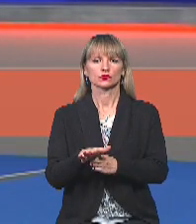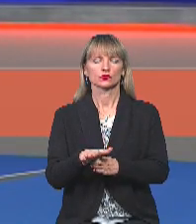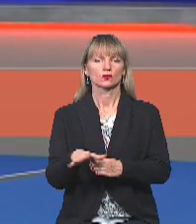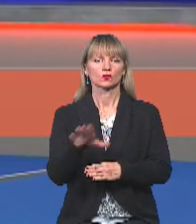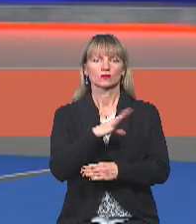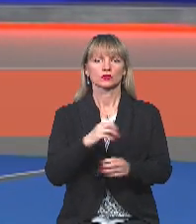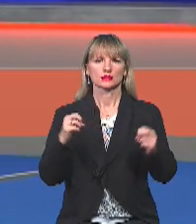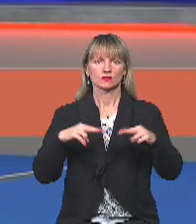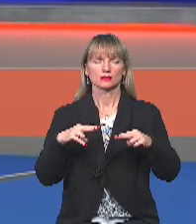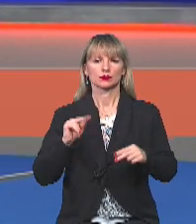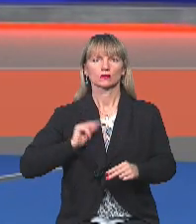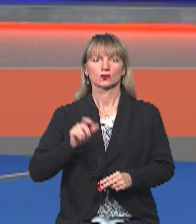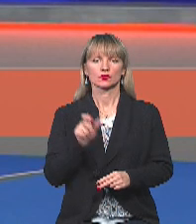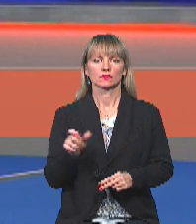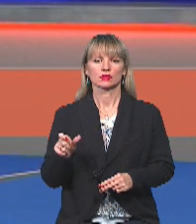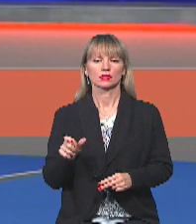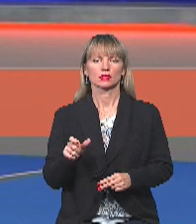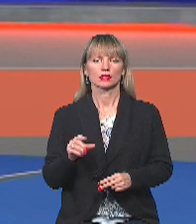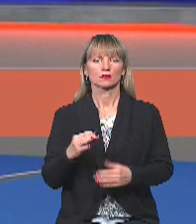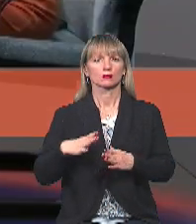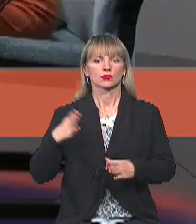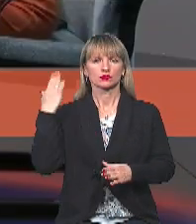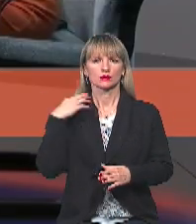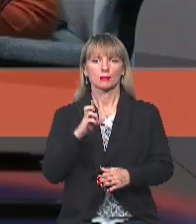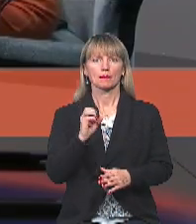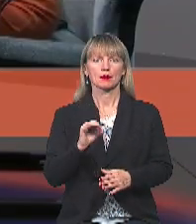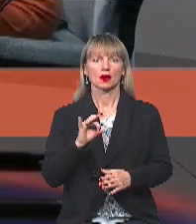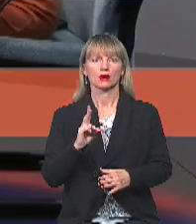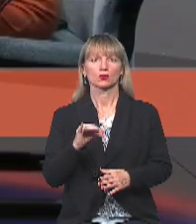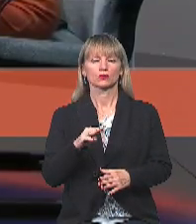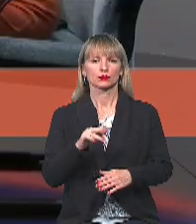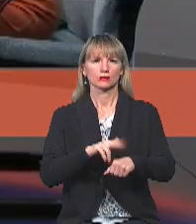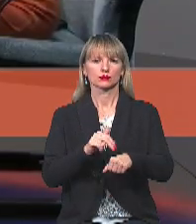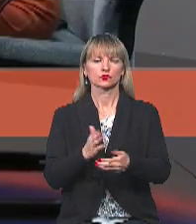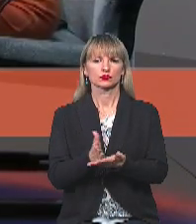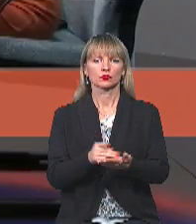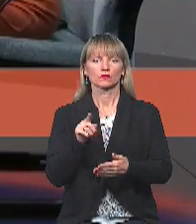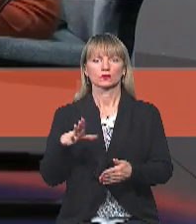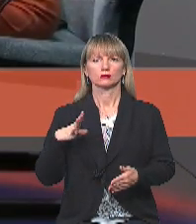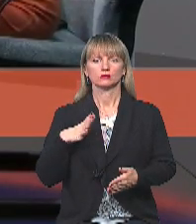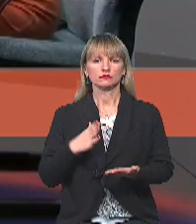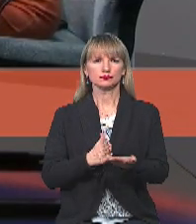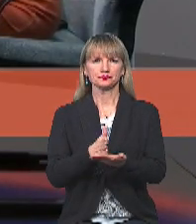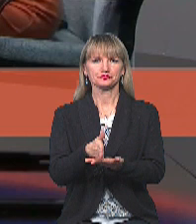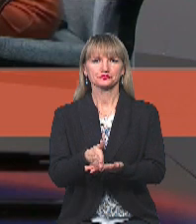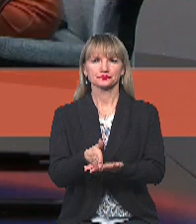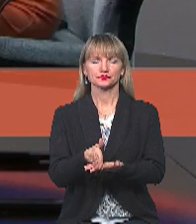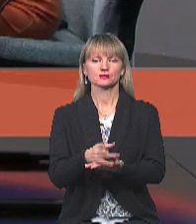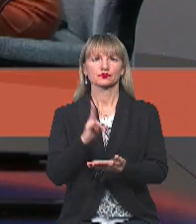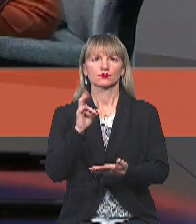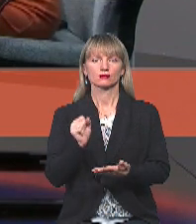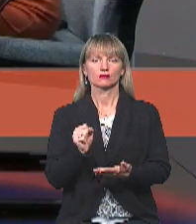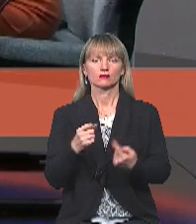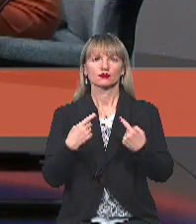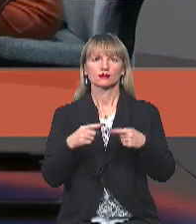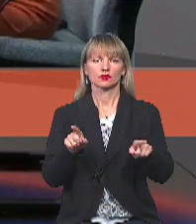свідки, працівники бувшого Беркуту, патрульної служби, вони були спрямовані на